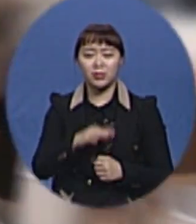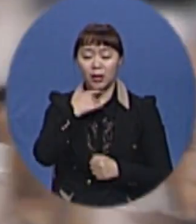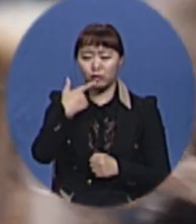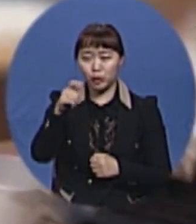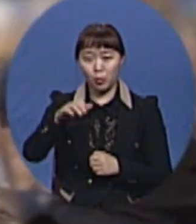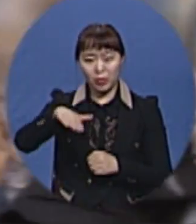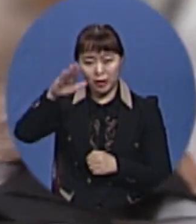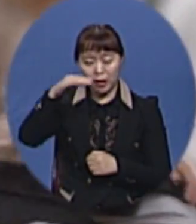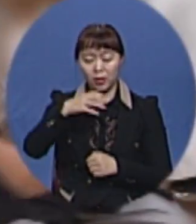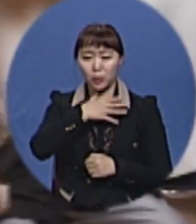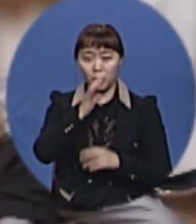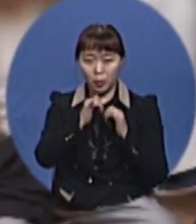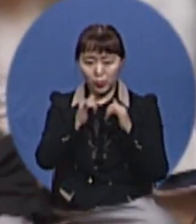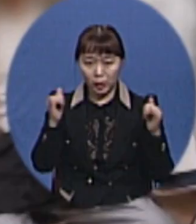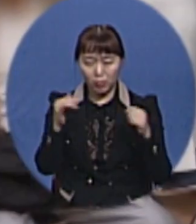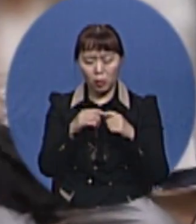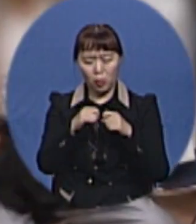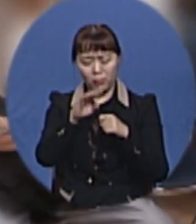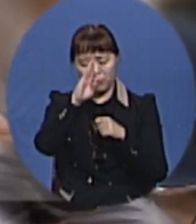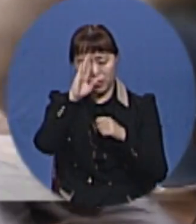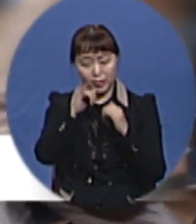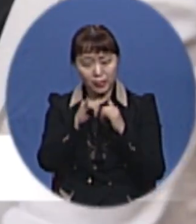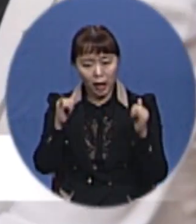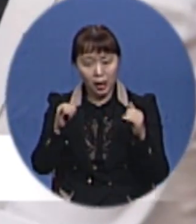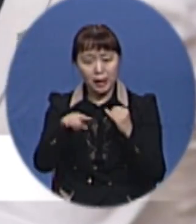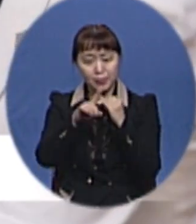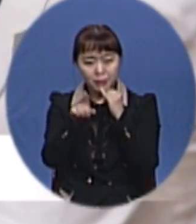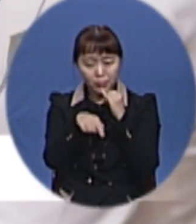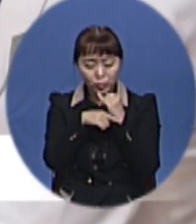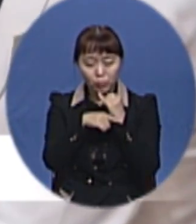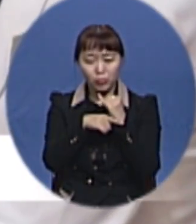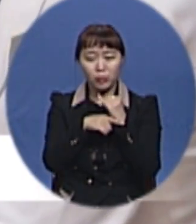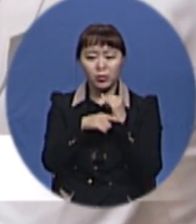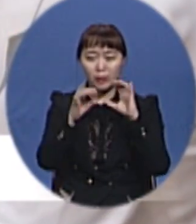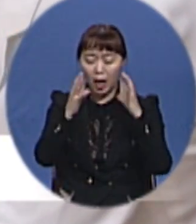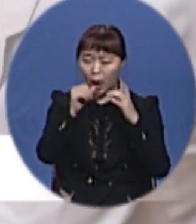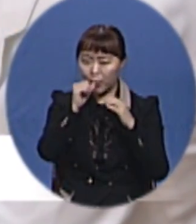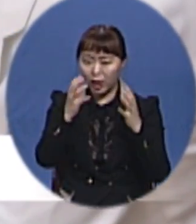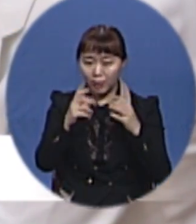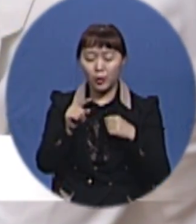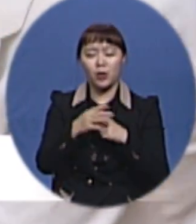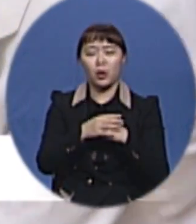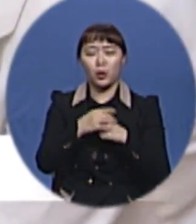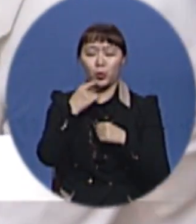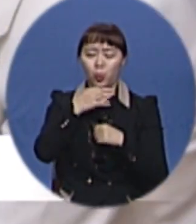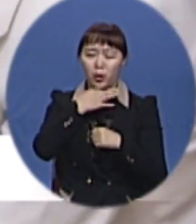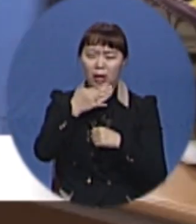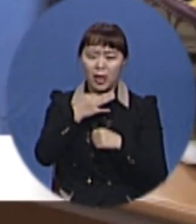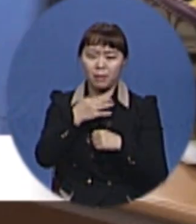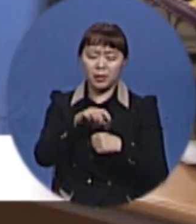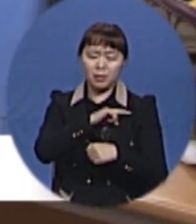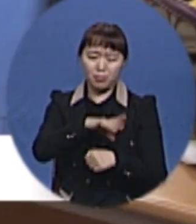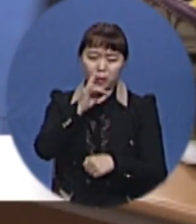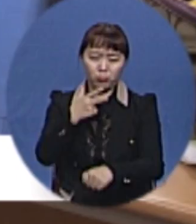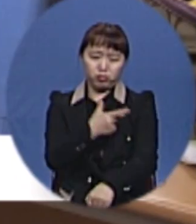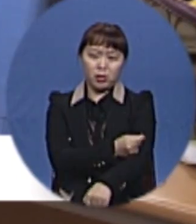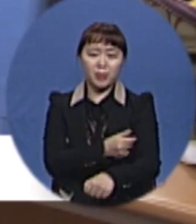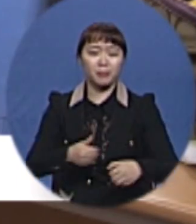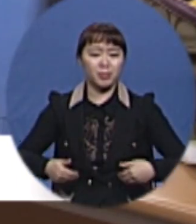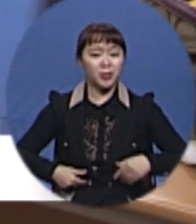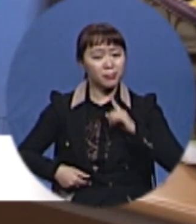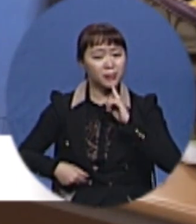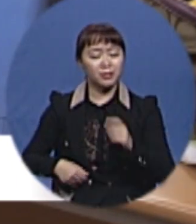65세 이상 노인과 만성질환자, 임신부, 영유아는 독감 우선접종 권장